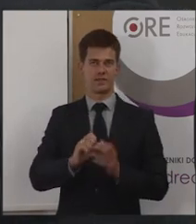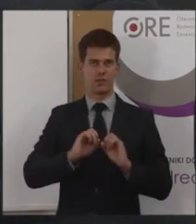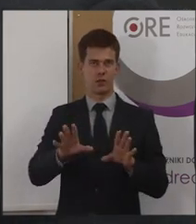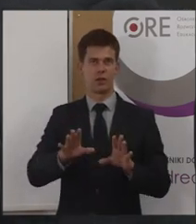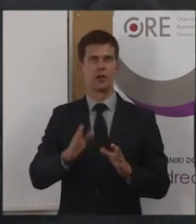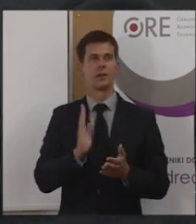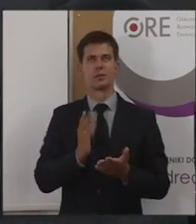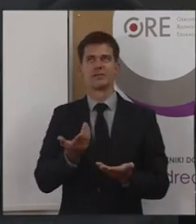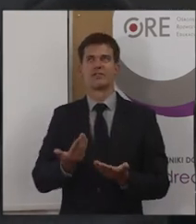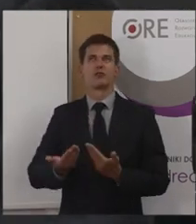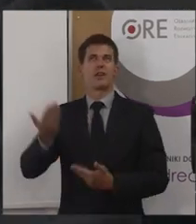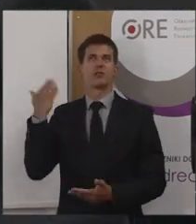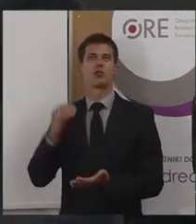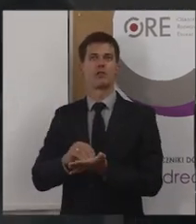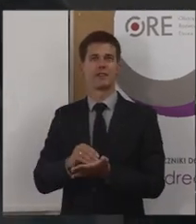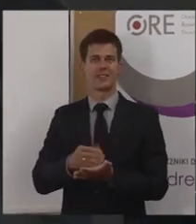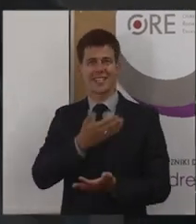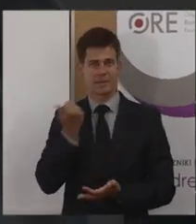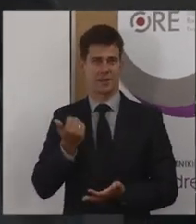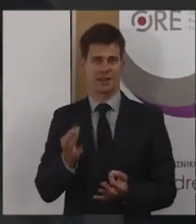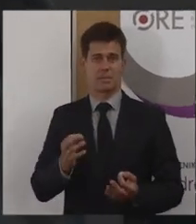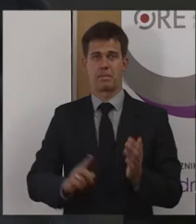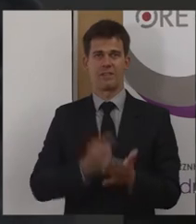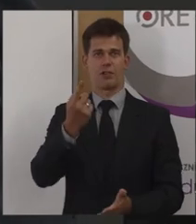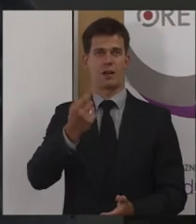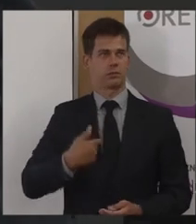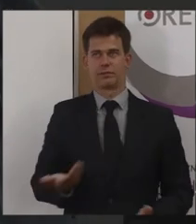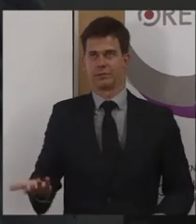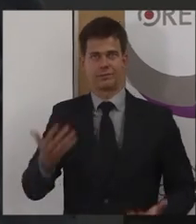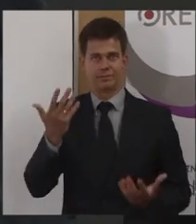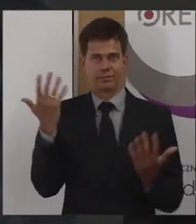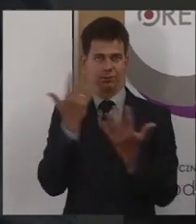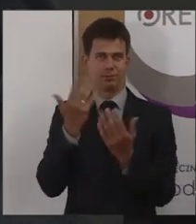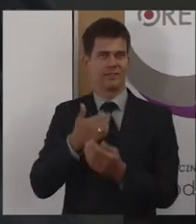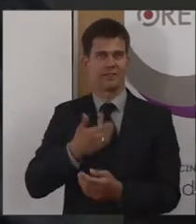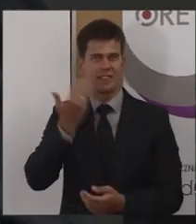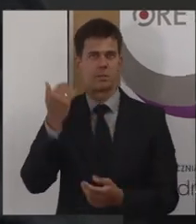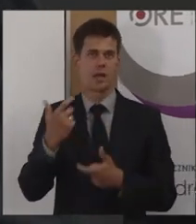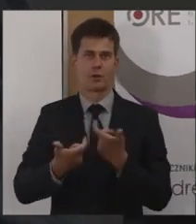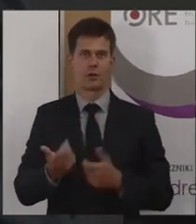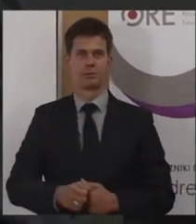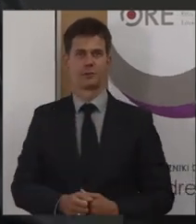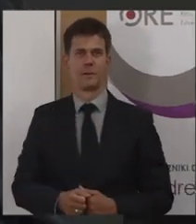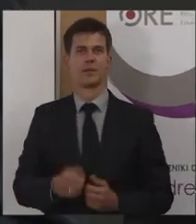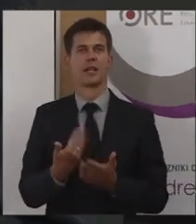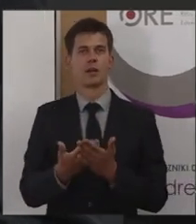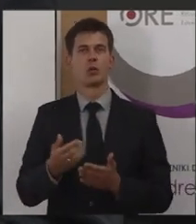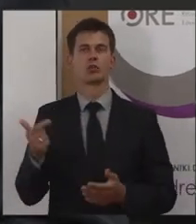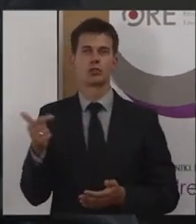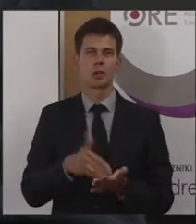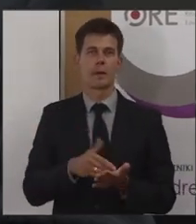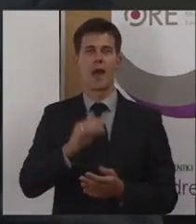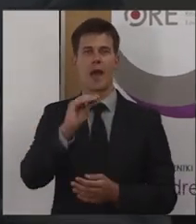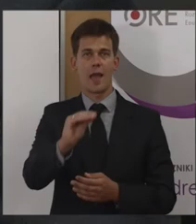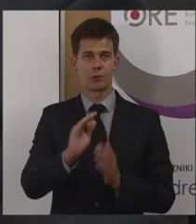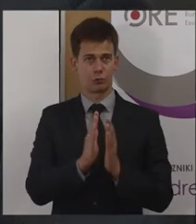nie przygotowało pełnej adaptacji, żeby do całego projektu, do całego pomysłu e-podręcznika